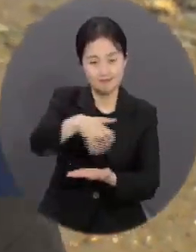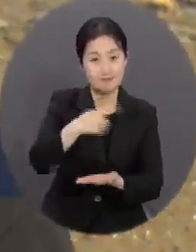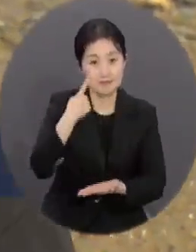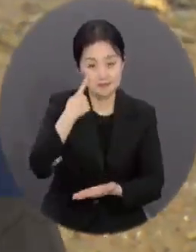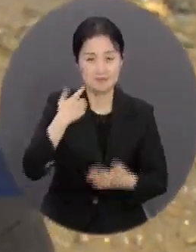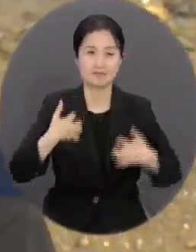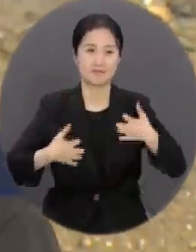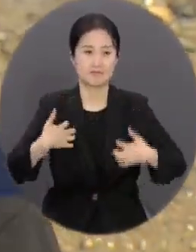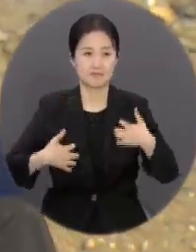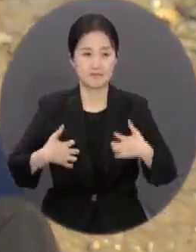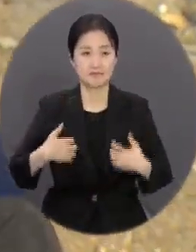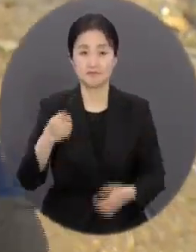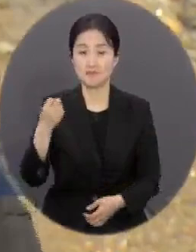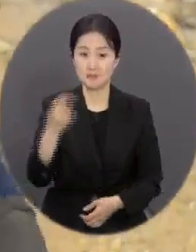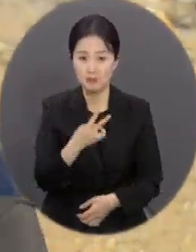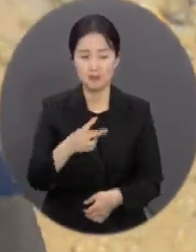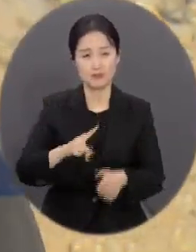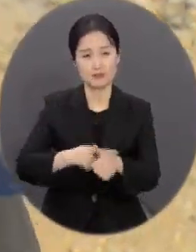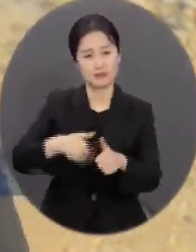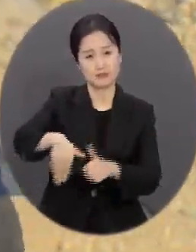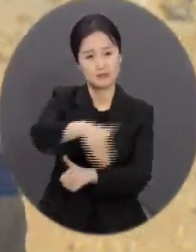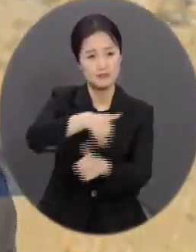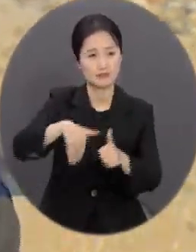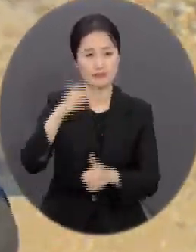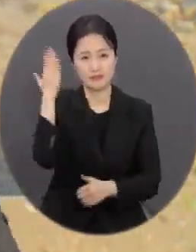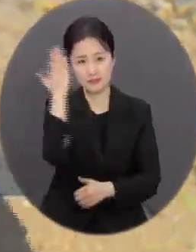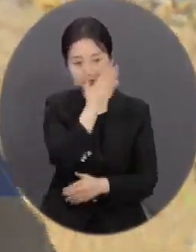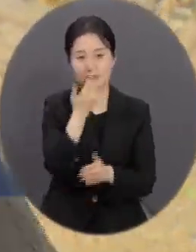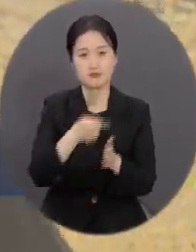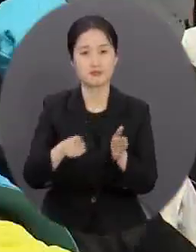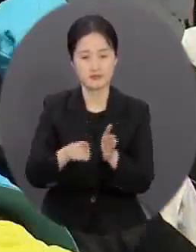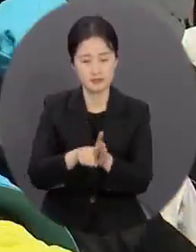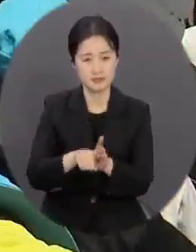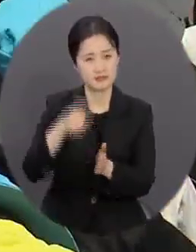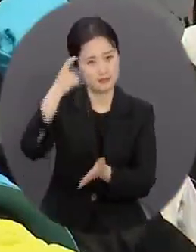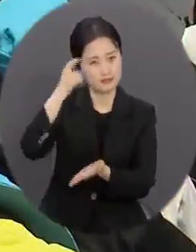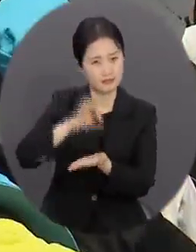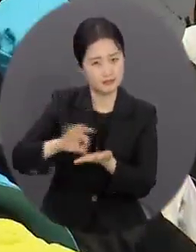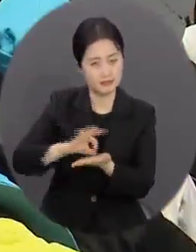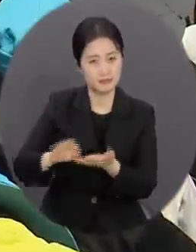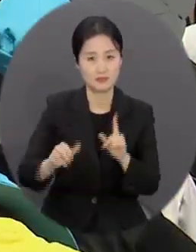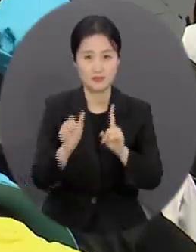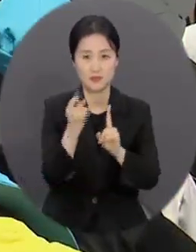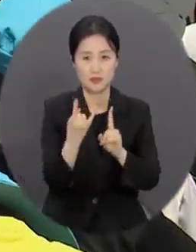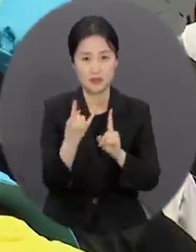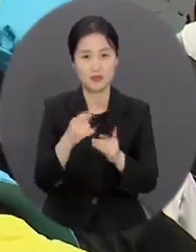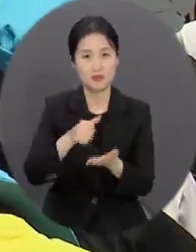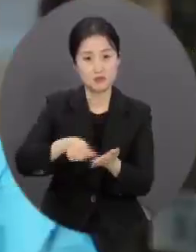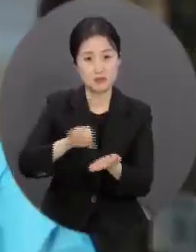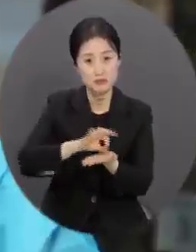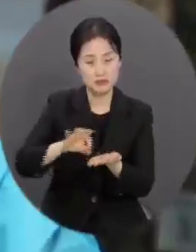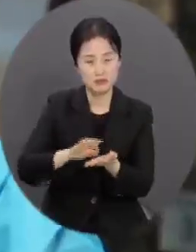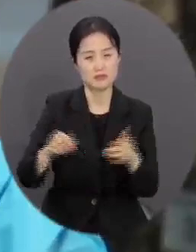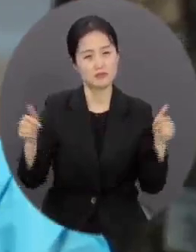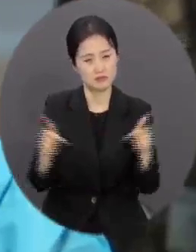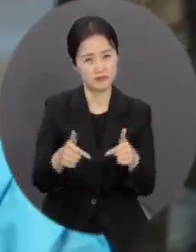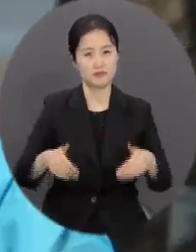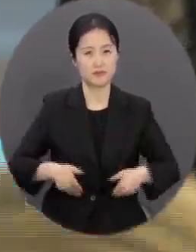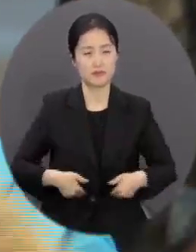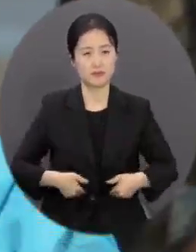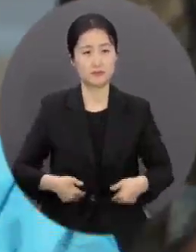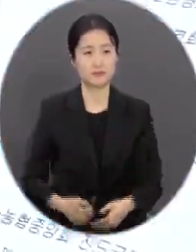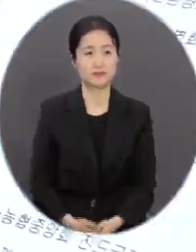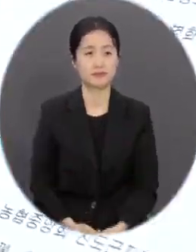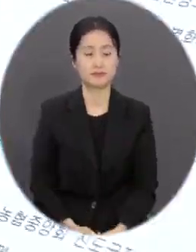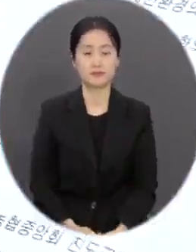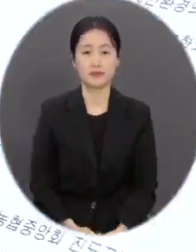환경을 조금 더 생각하고 일회용품을 줄여야 된다고 생각해요. 전남교육청이 자연과 공존하는 생태 시민을